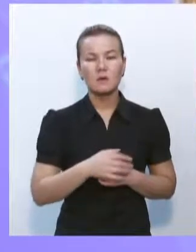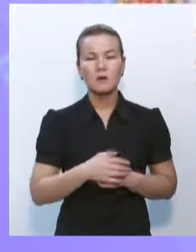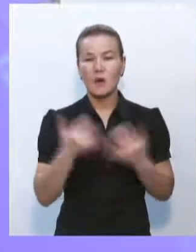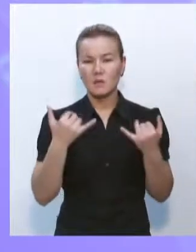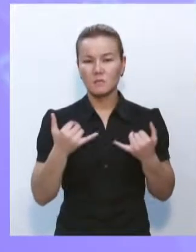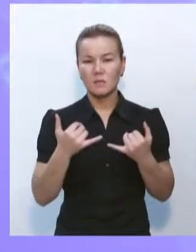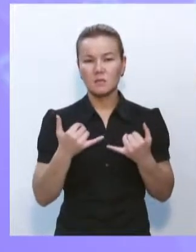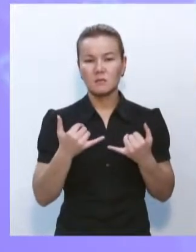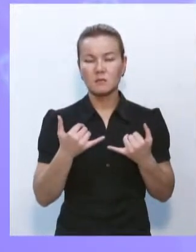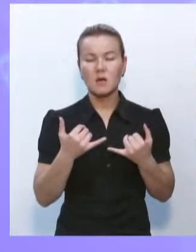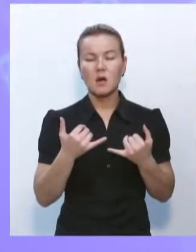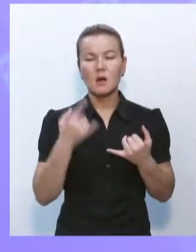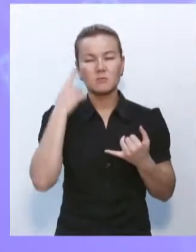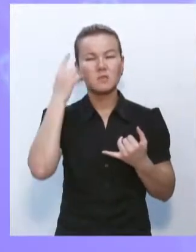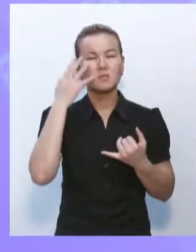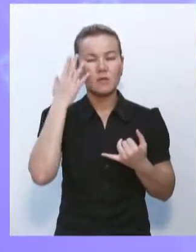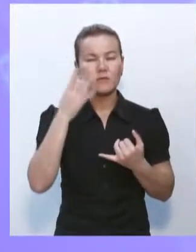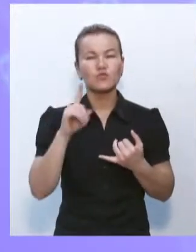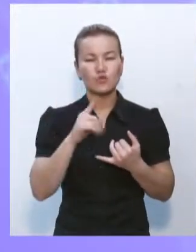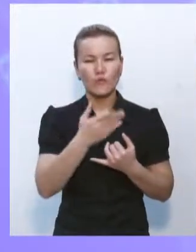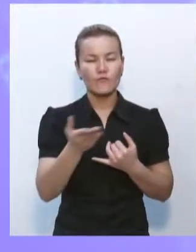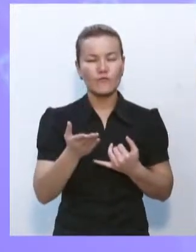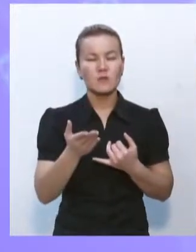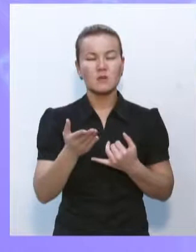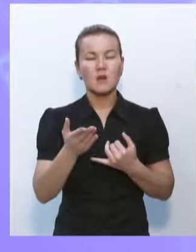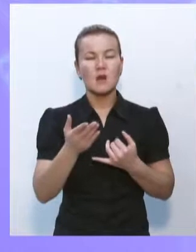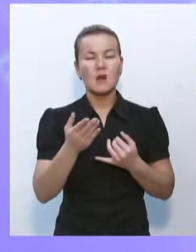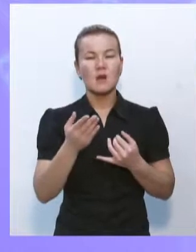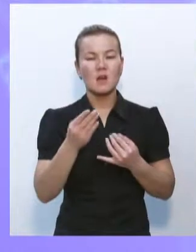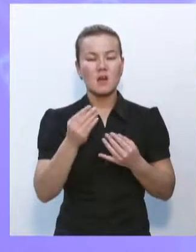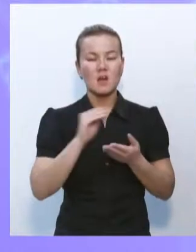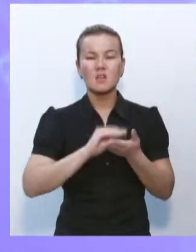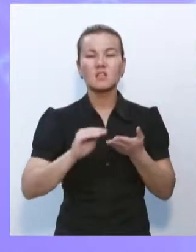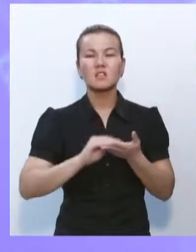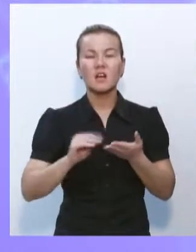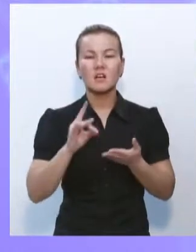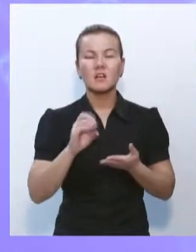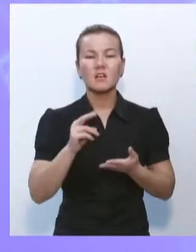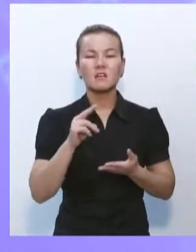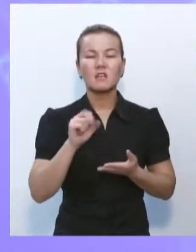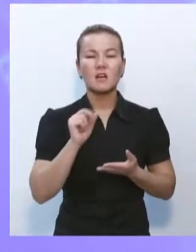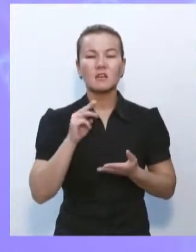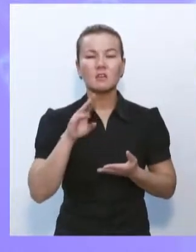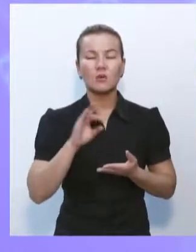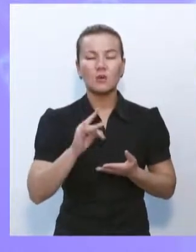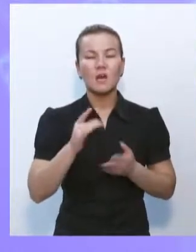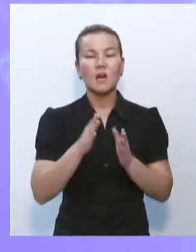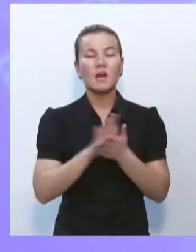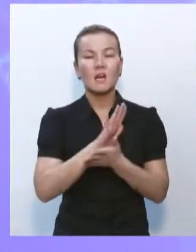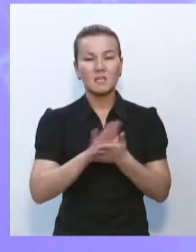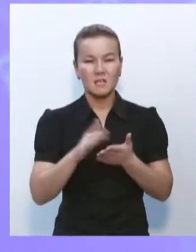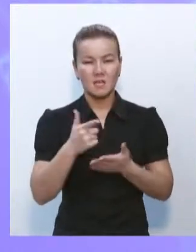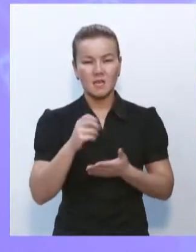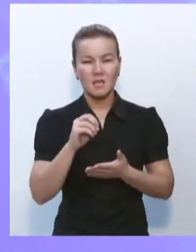А теперь представьте, что вы редактор газеты, а в тексте